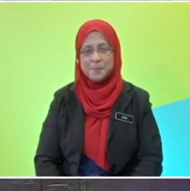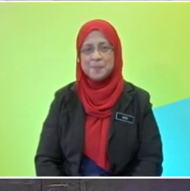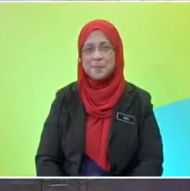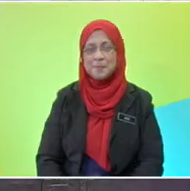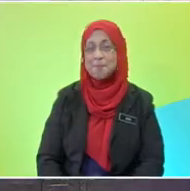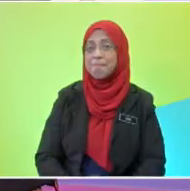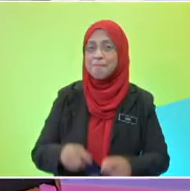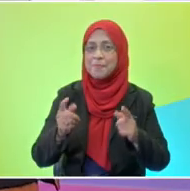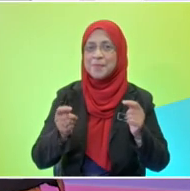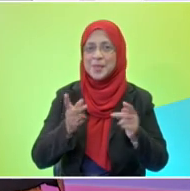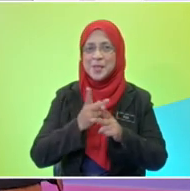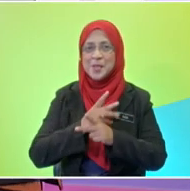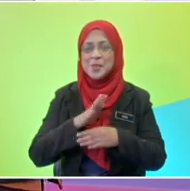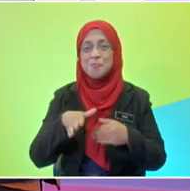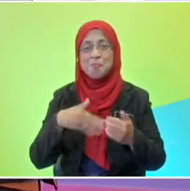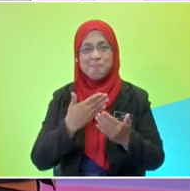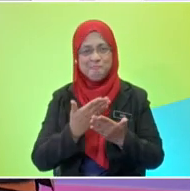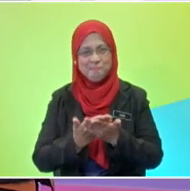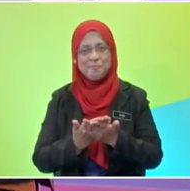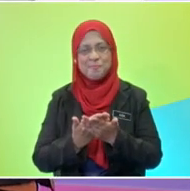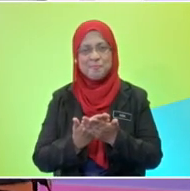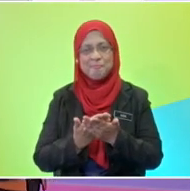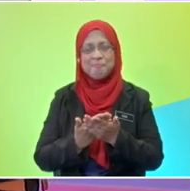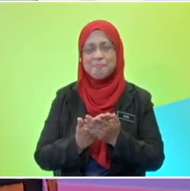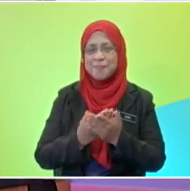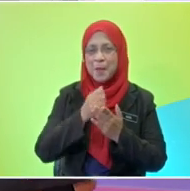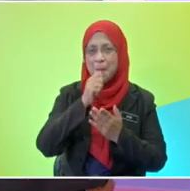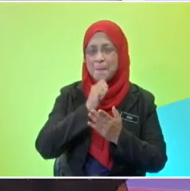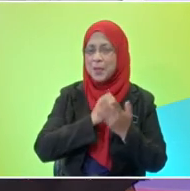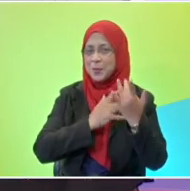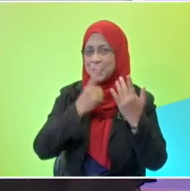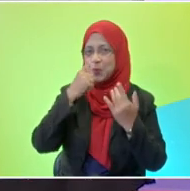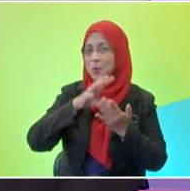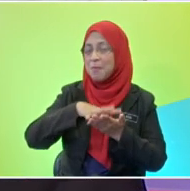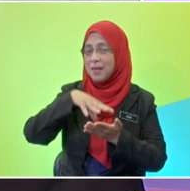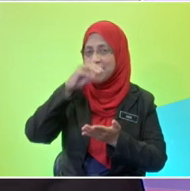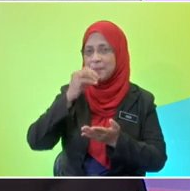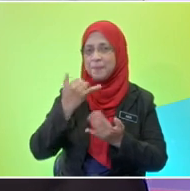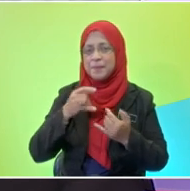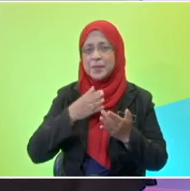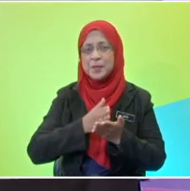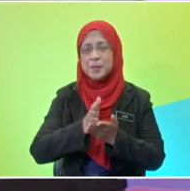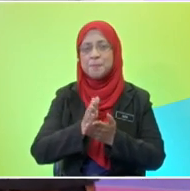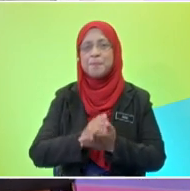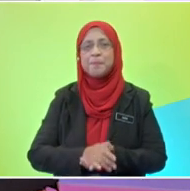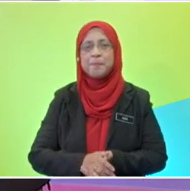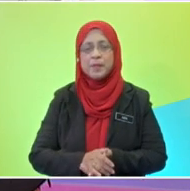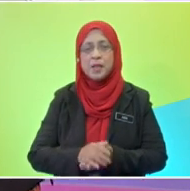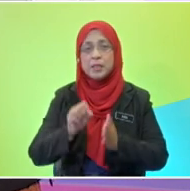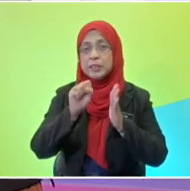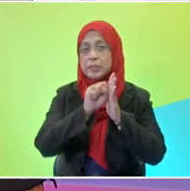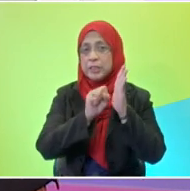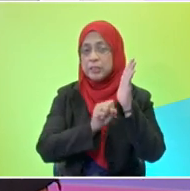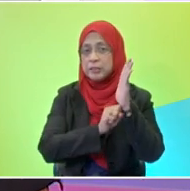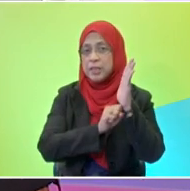masih lagi menunggu untuk belajar ya oke Hari ini kita akan teruskan kepada tajuk kita yaitu cara